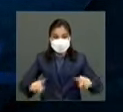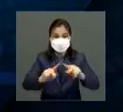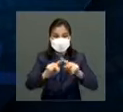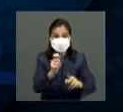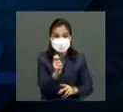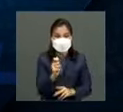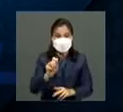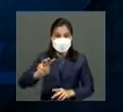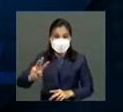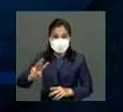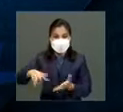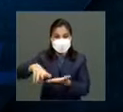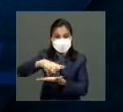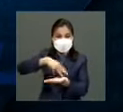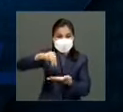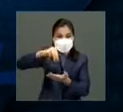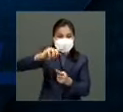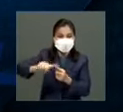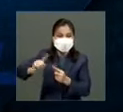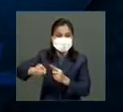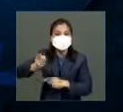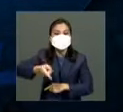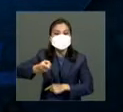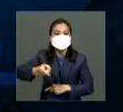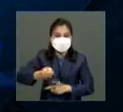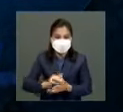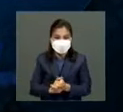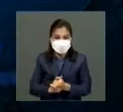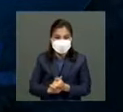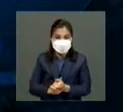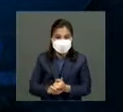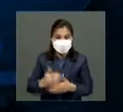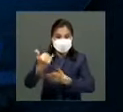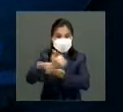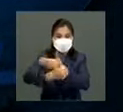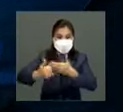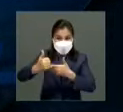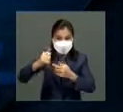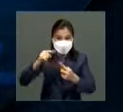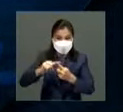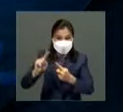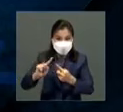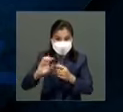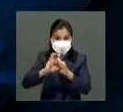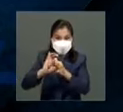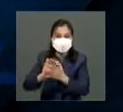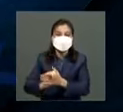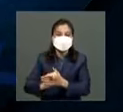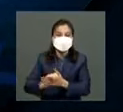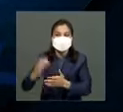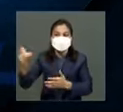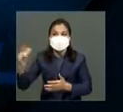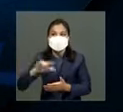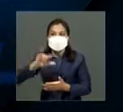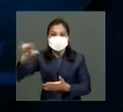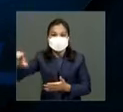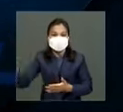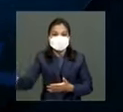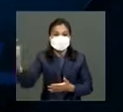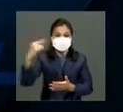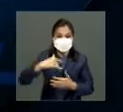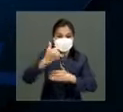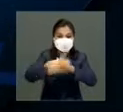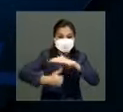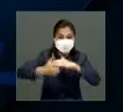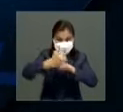ที่ดูแลทางมหาลัยก็ยังเหมือนเดิมมาตรการด้านการเข้าออกประเทศก็เป็นกต.หรือกระทรวงการต่างประเทศหรือสปก.แก้ไขส